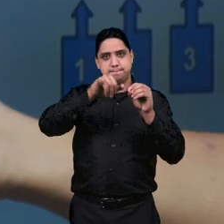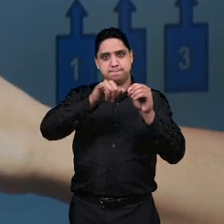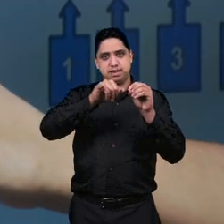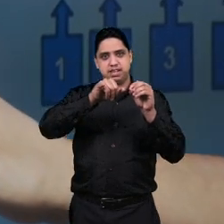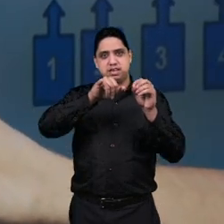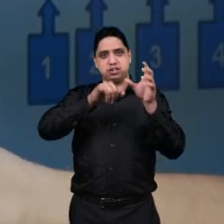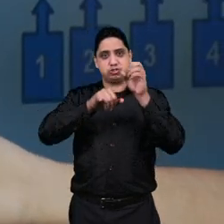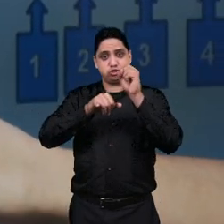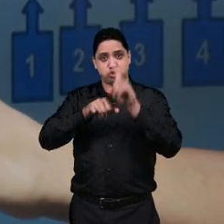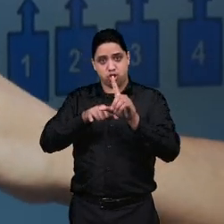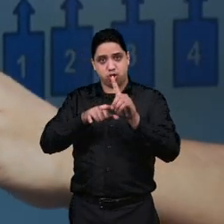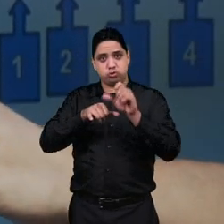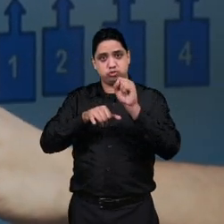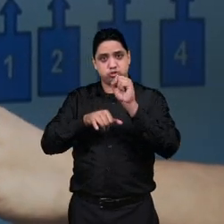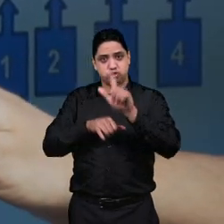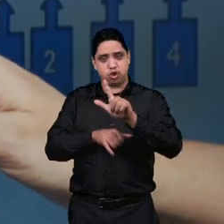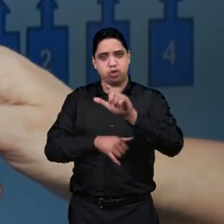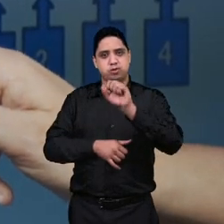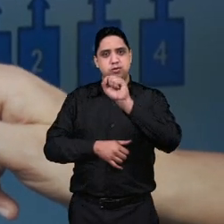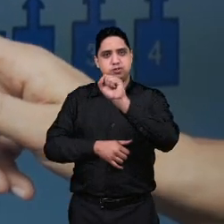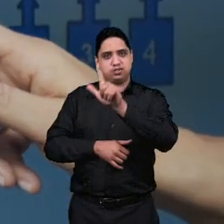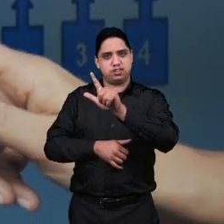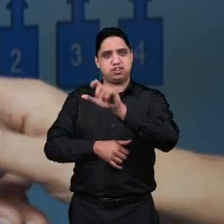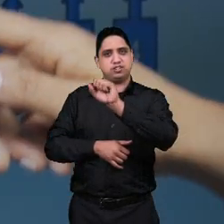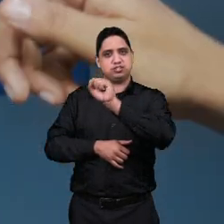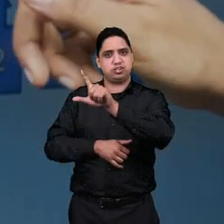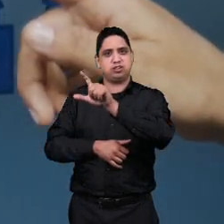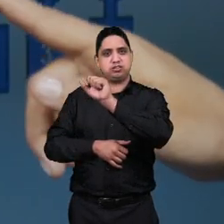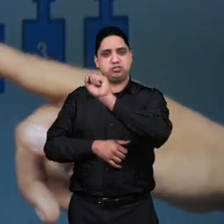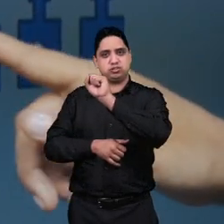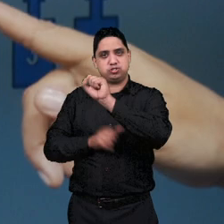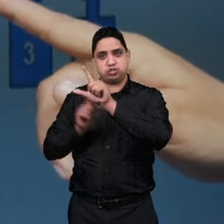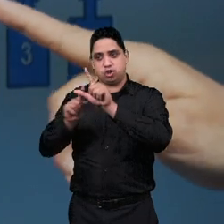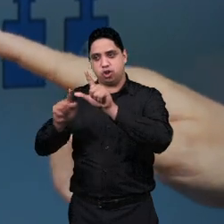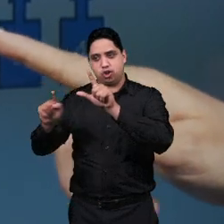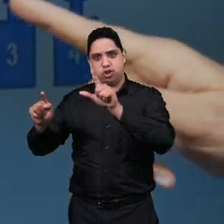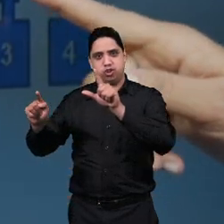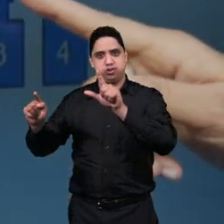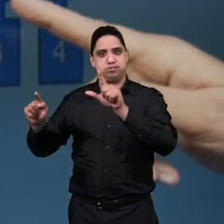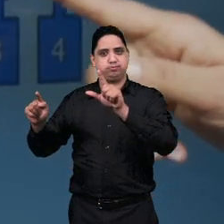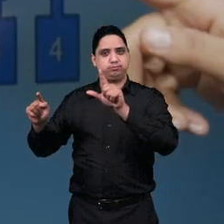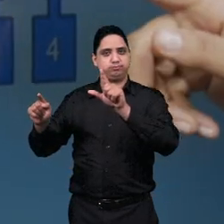Sol, Sol, Sol.